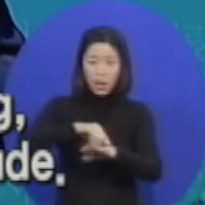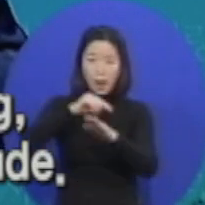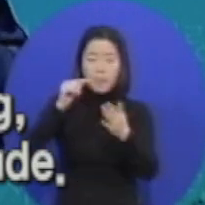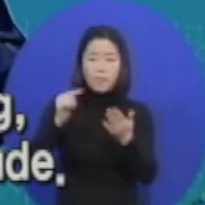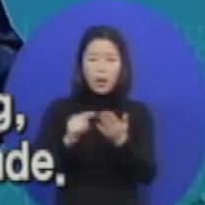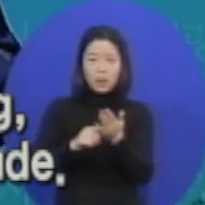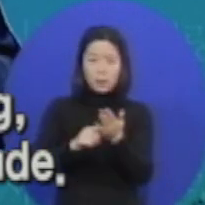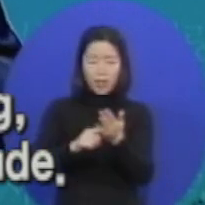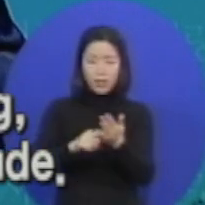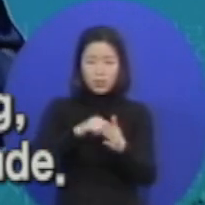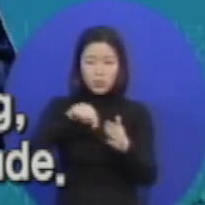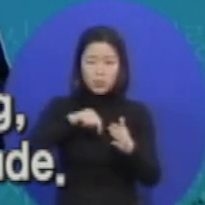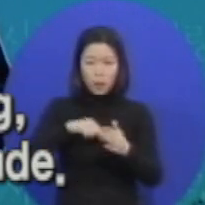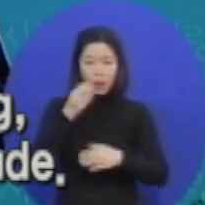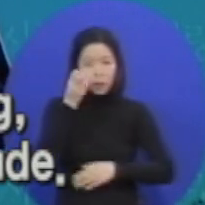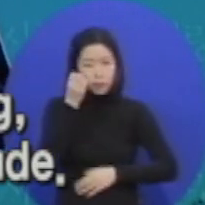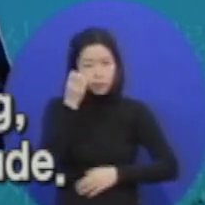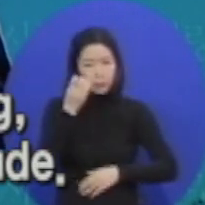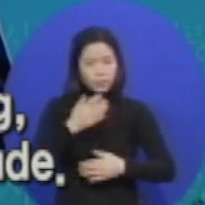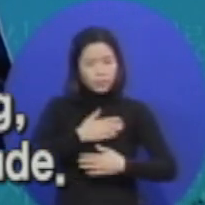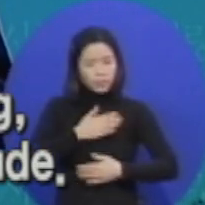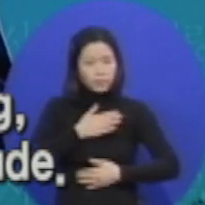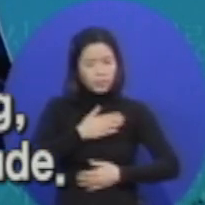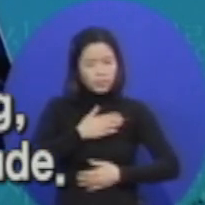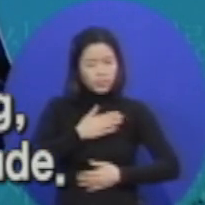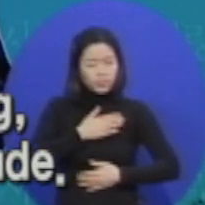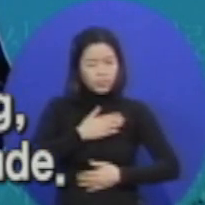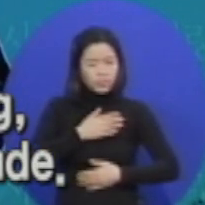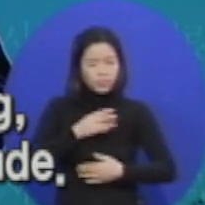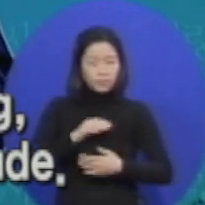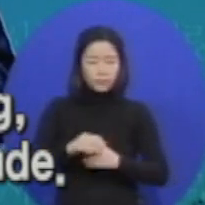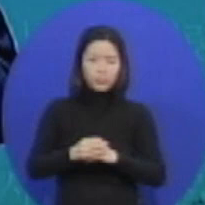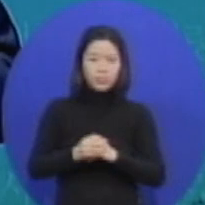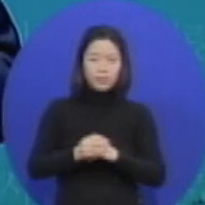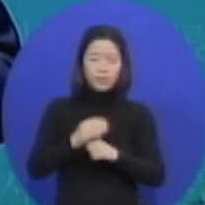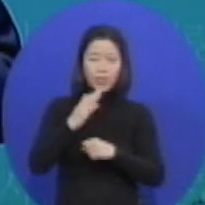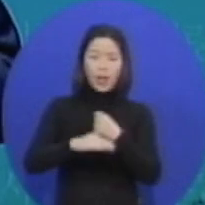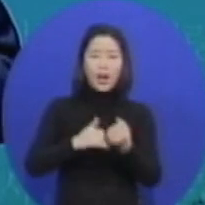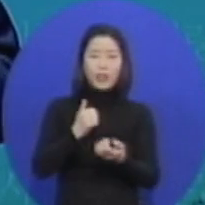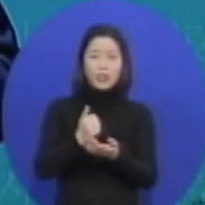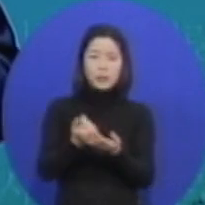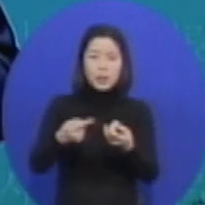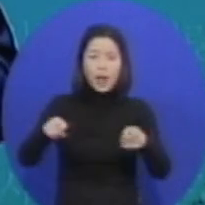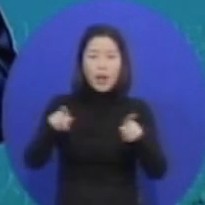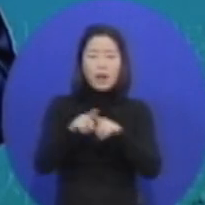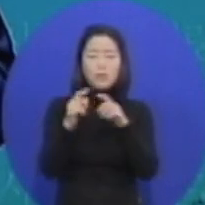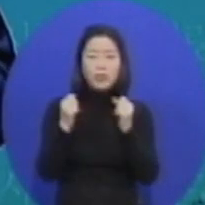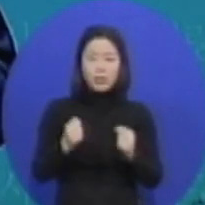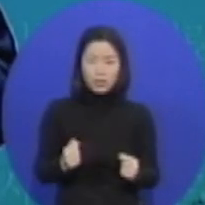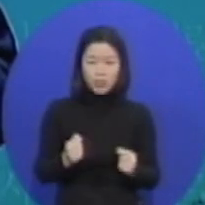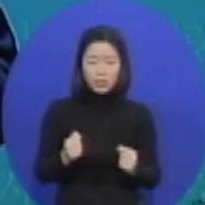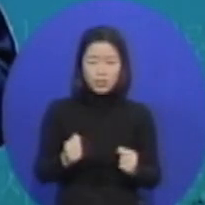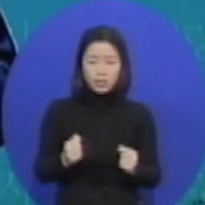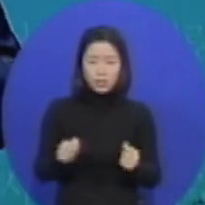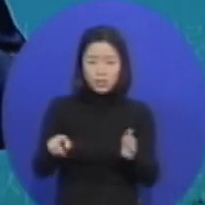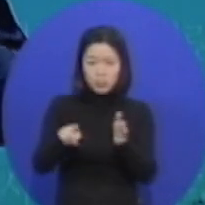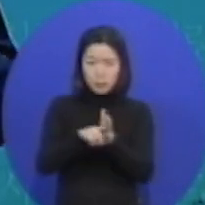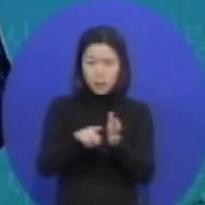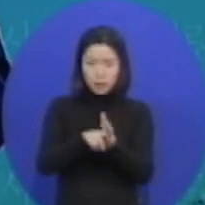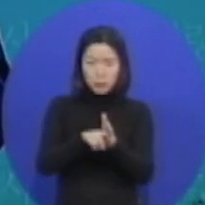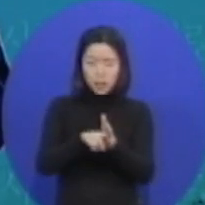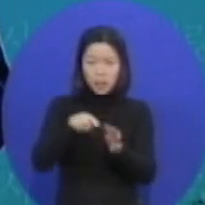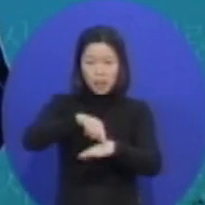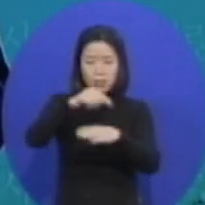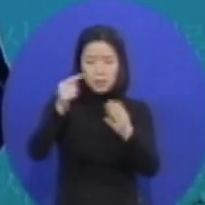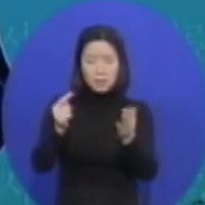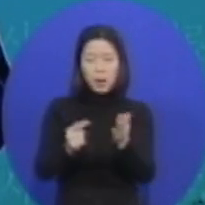이상하게 마음이 뛰기 시작하는 겁니다 하나님이 함께 계신다는 믿음이 마음에